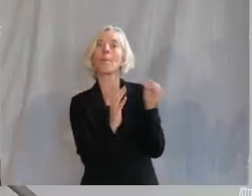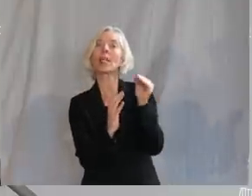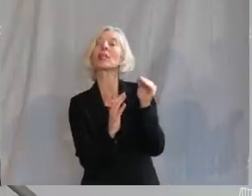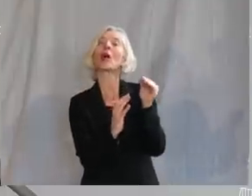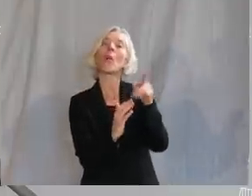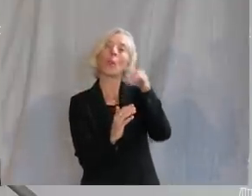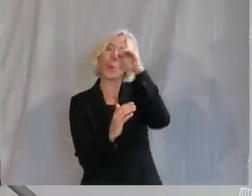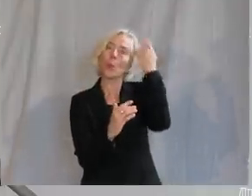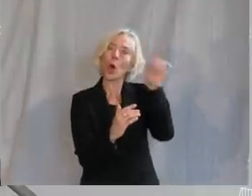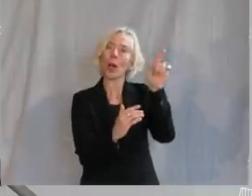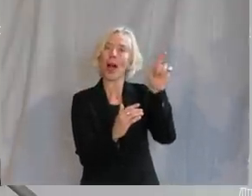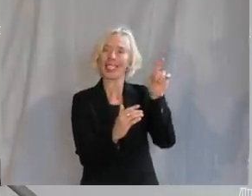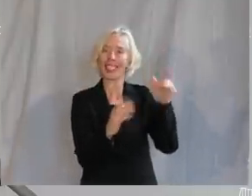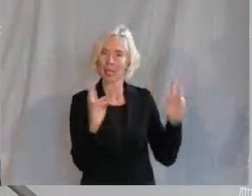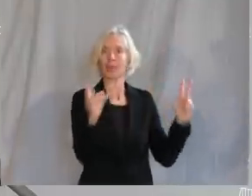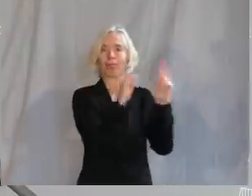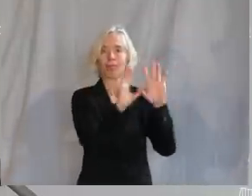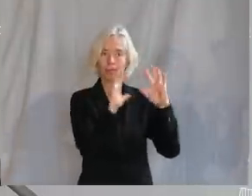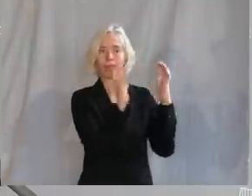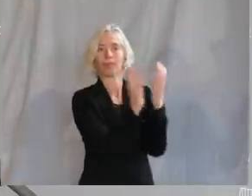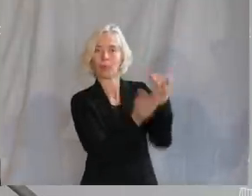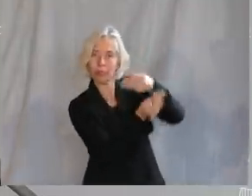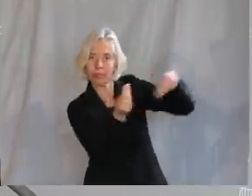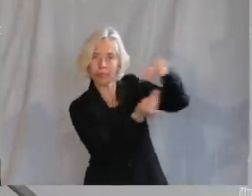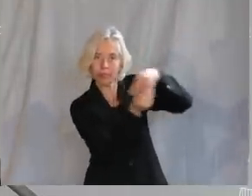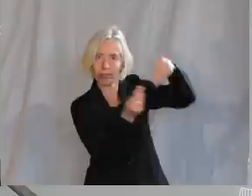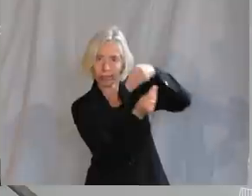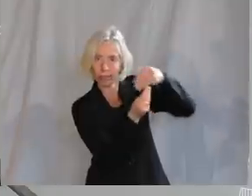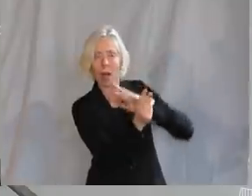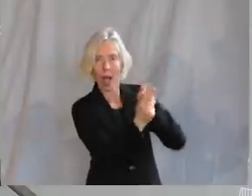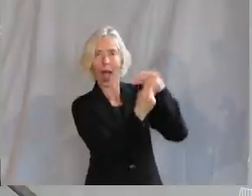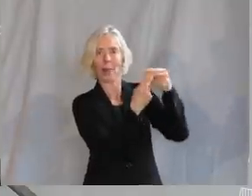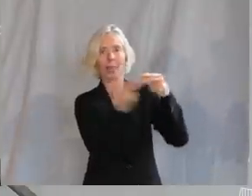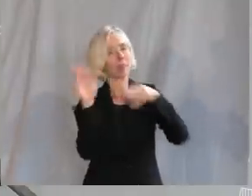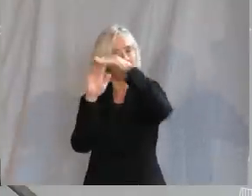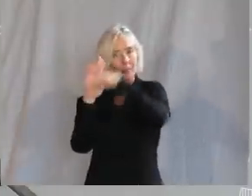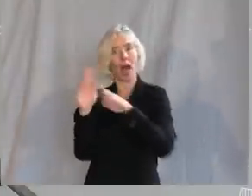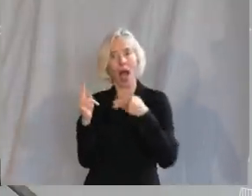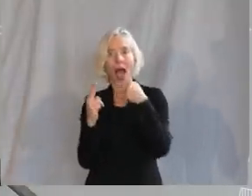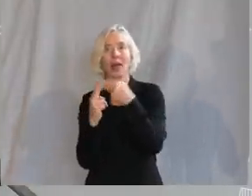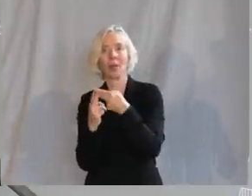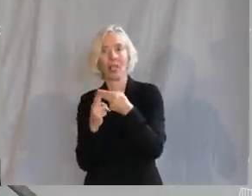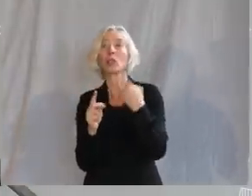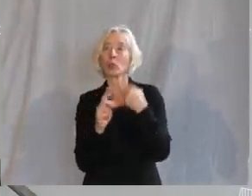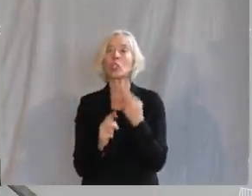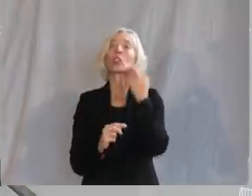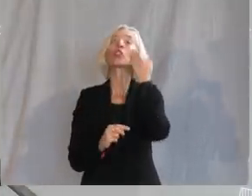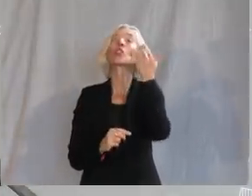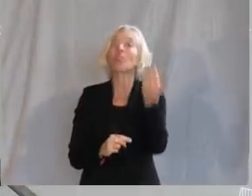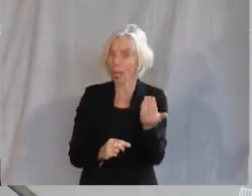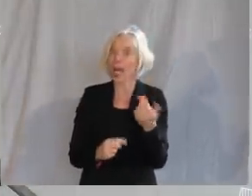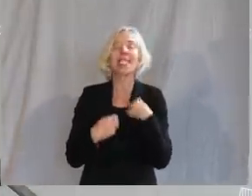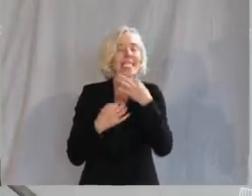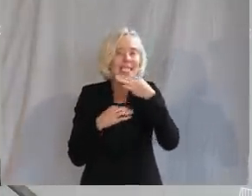Städte getroffen hat. Die Rechtsgrundlage für all das, was ich Ihnen jetzt dann nachher auch entsprechend erläutern werde,